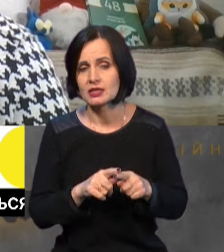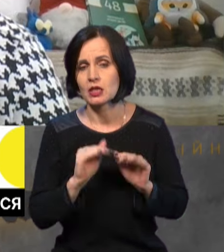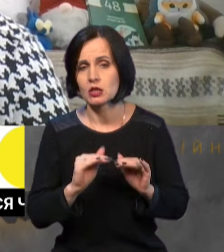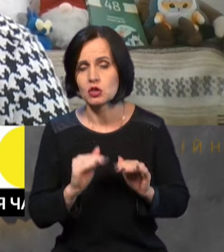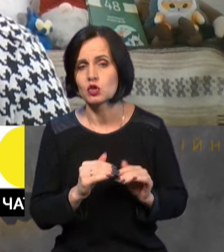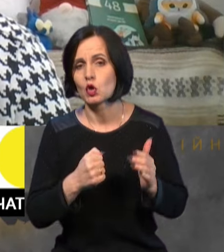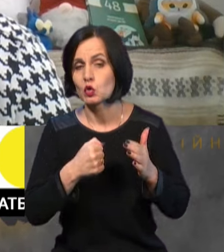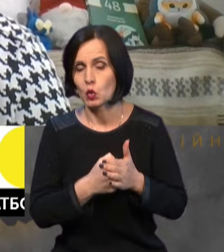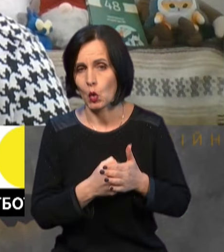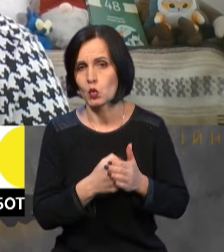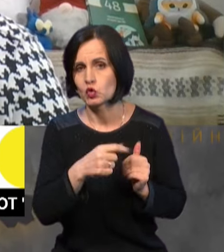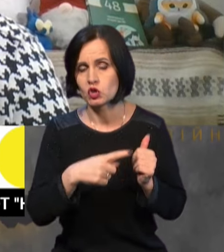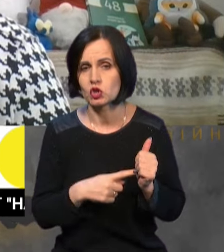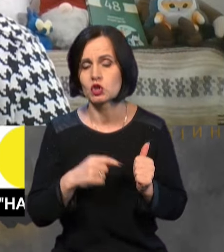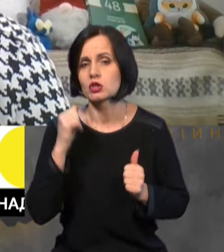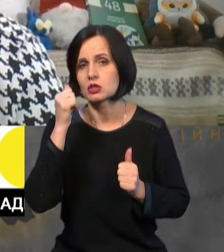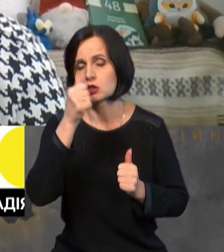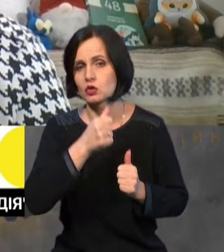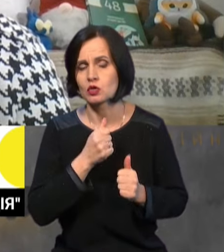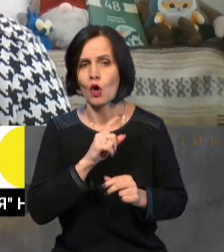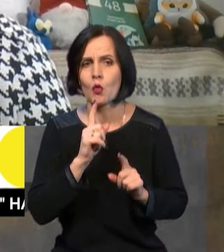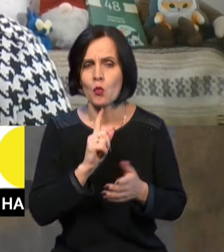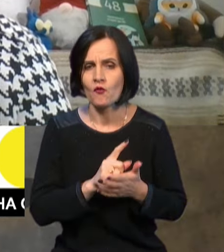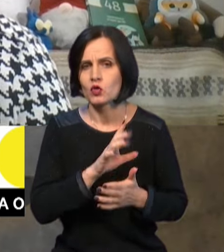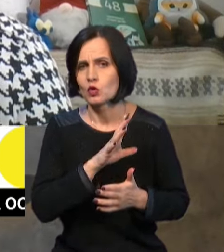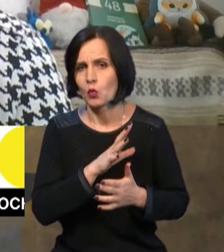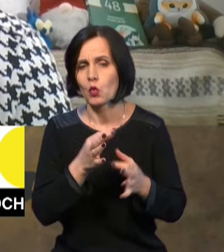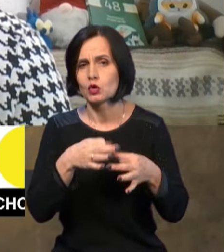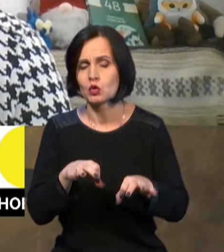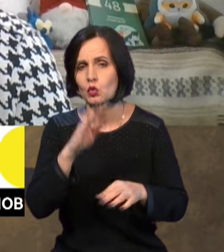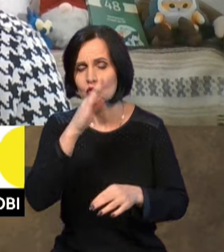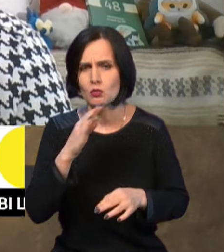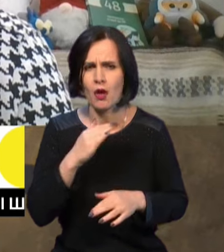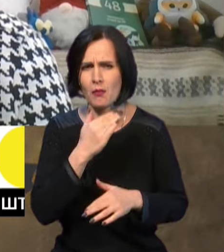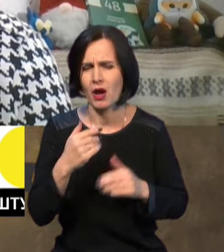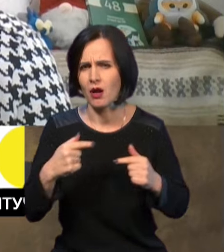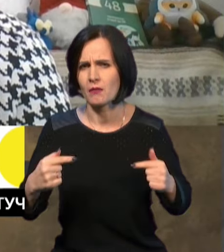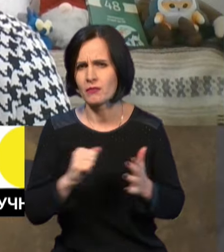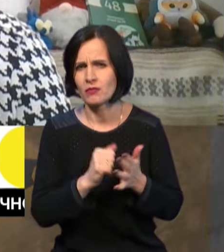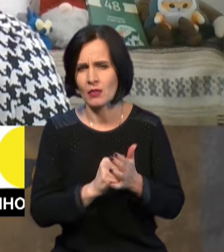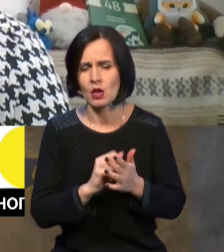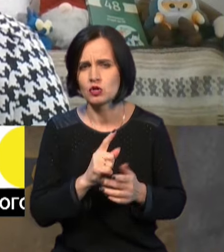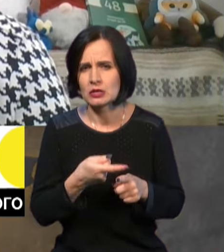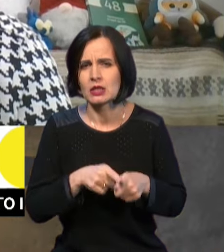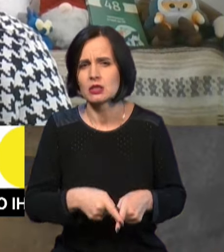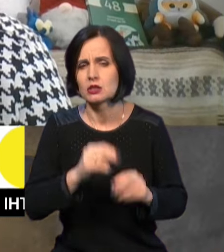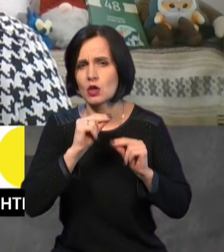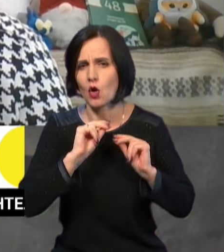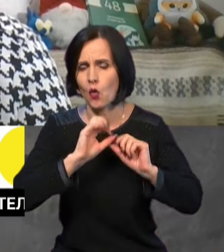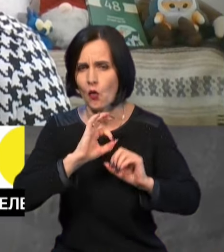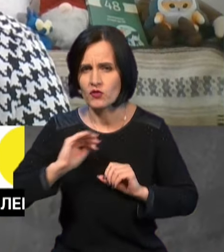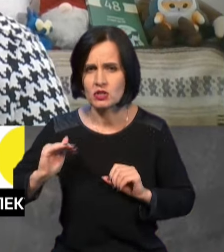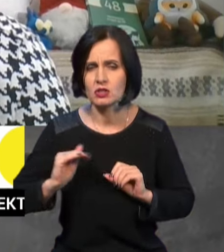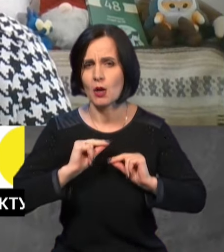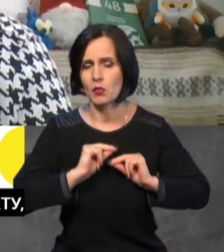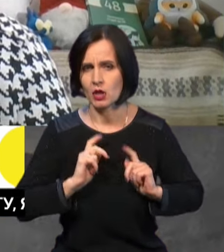має бути дозвіл батьків, медичний огляд і ще купа всіляких документів стосовно того, що це дійсно офіційне працевлаштування дитини, її батьки